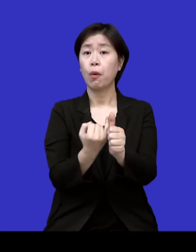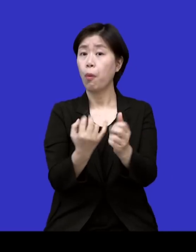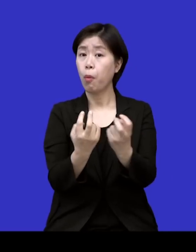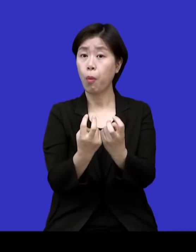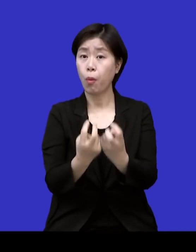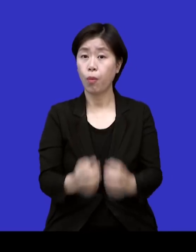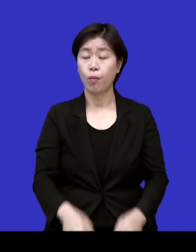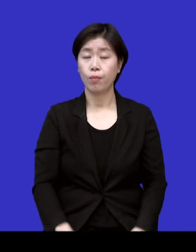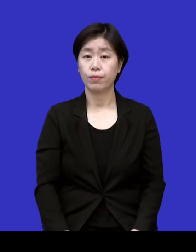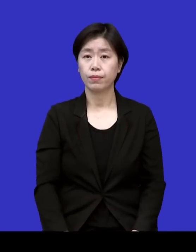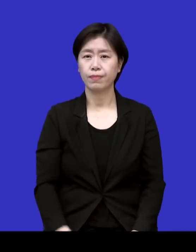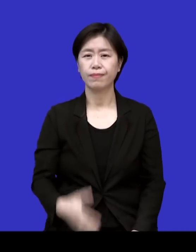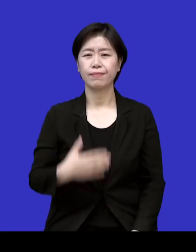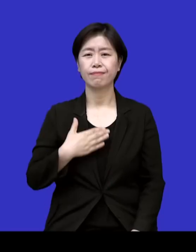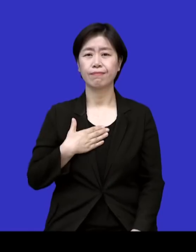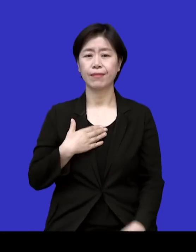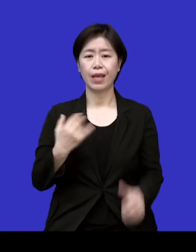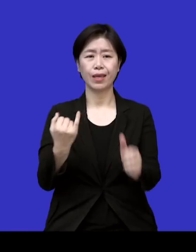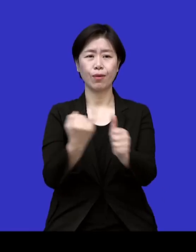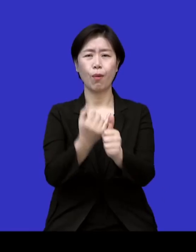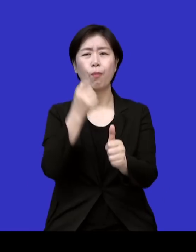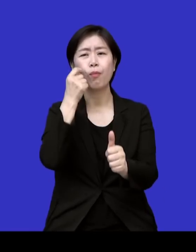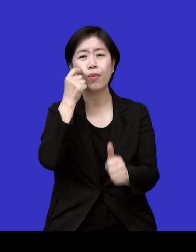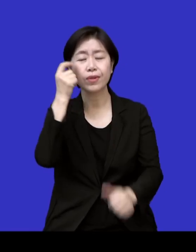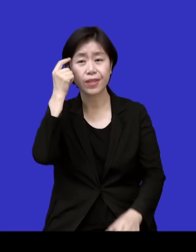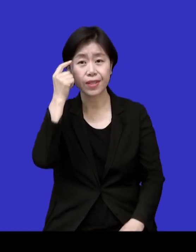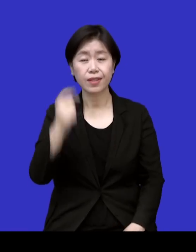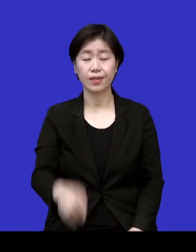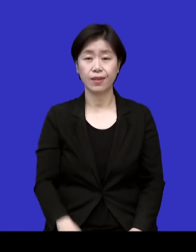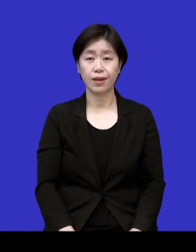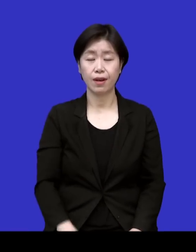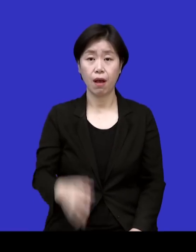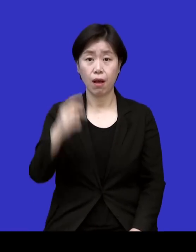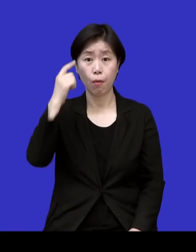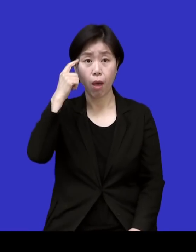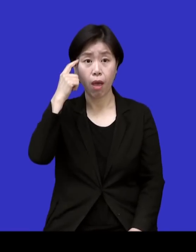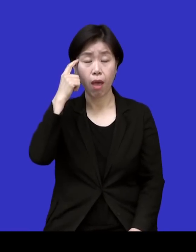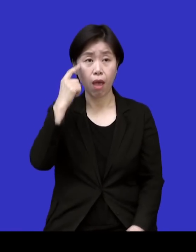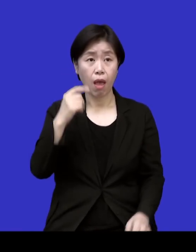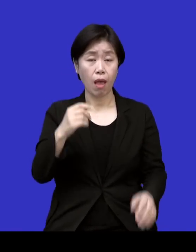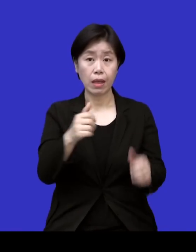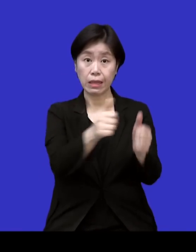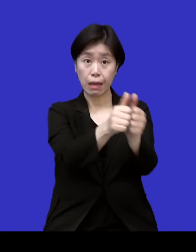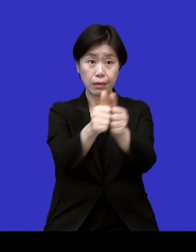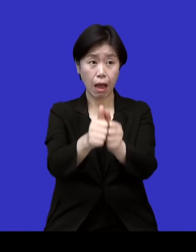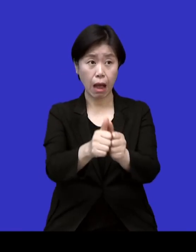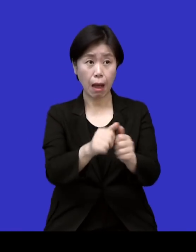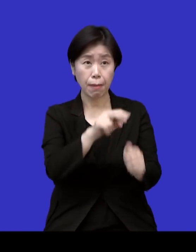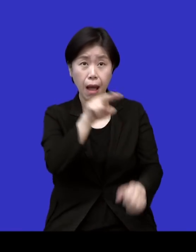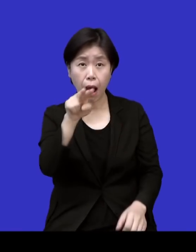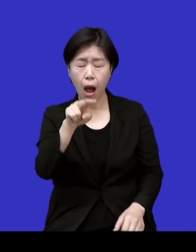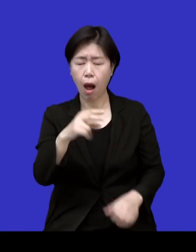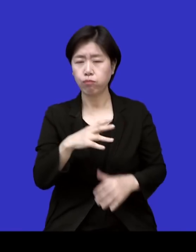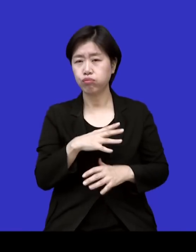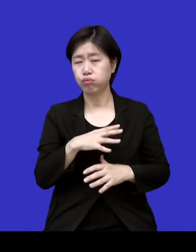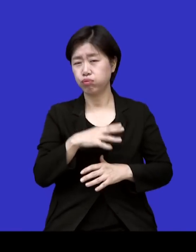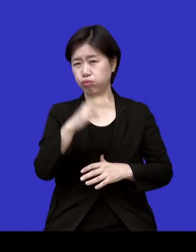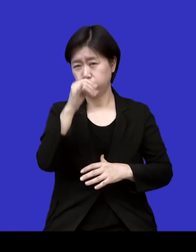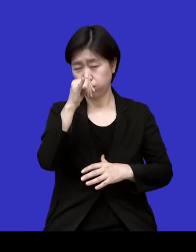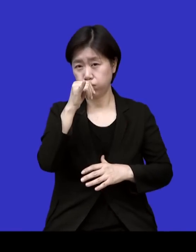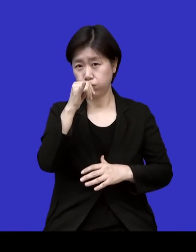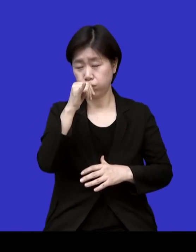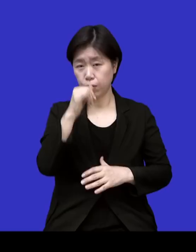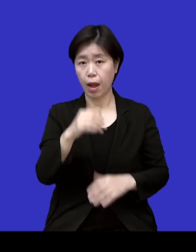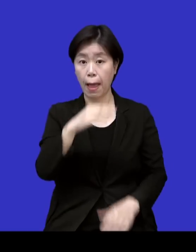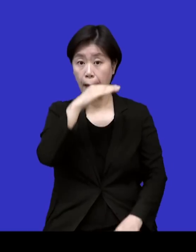저는 결혼을 안 할 줄 알았어요. 네. 왜냐면은 모든 남자들이 너무 무서웠고 네네. 그런 또 아빠에 대한